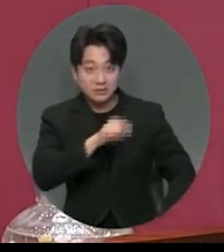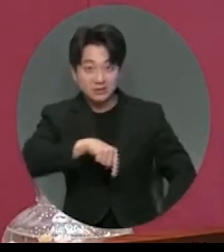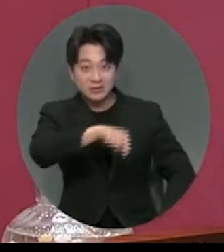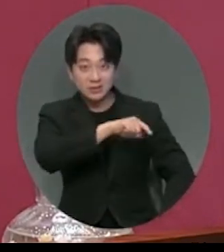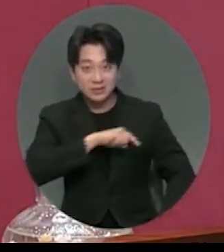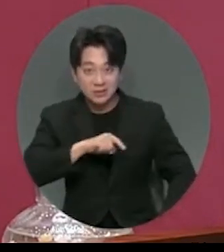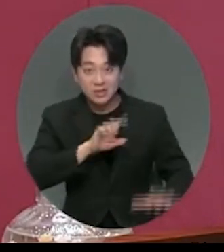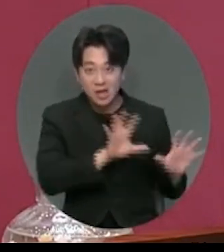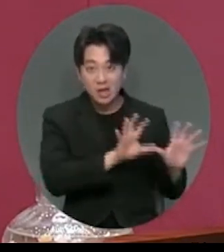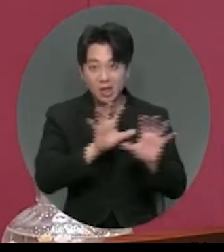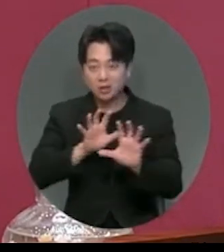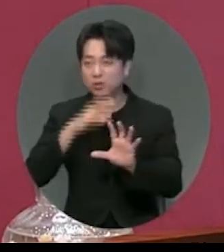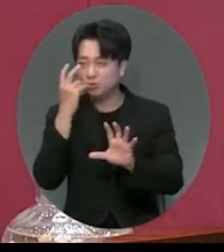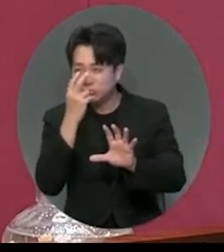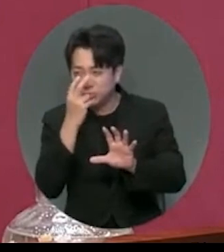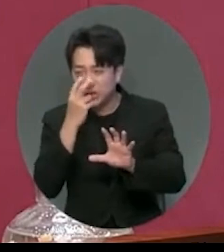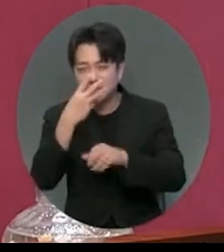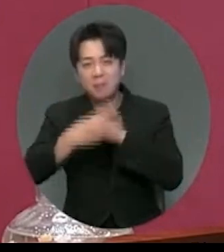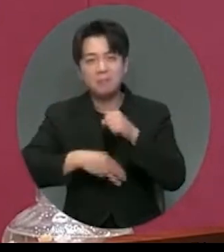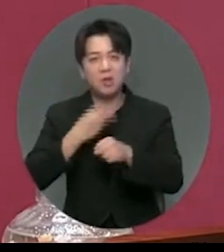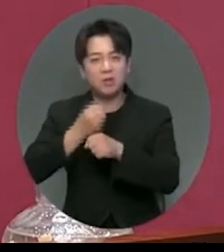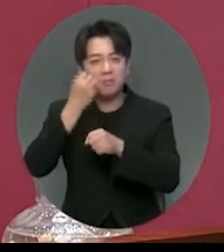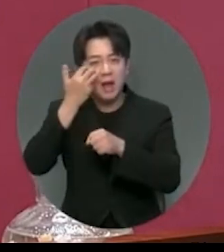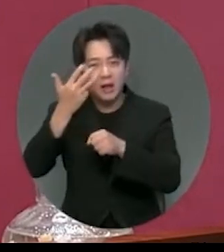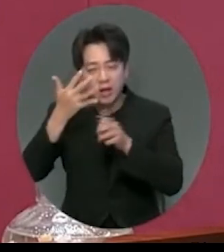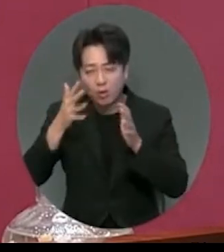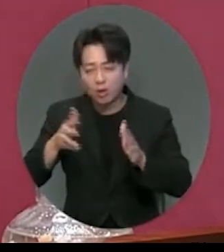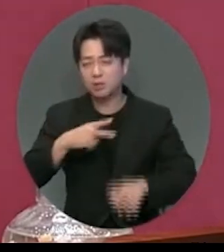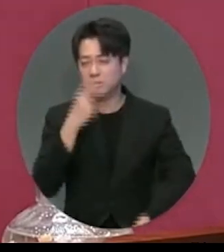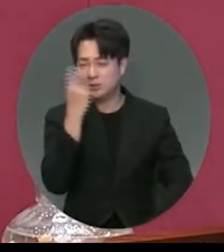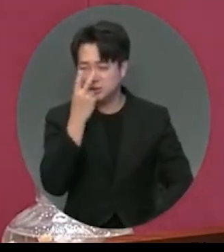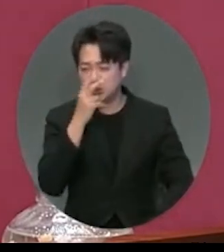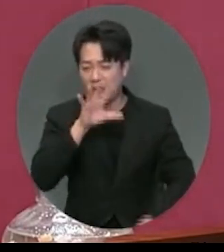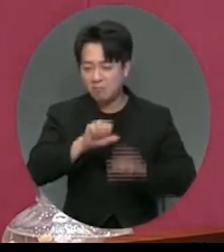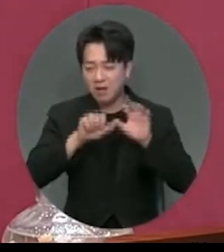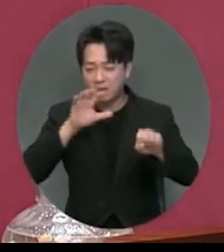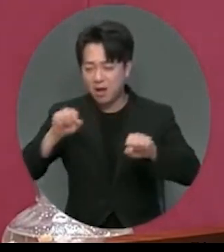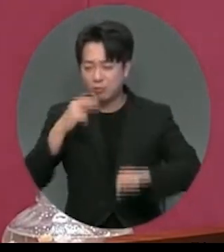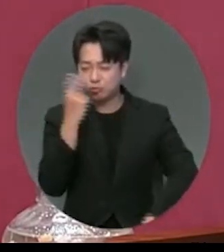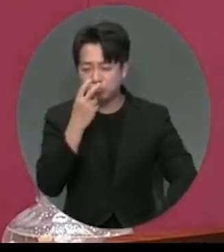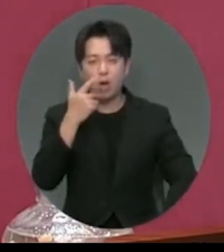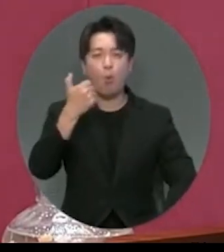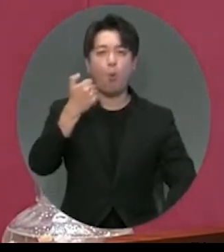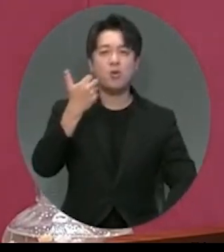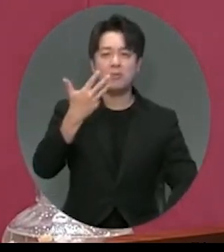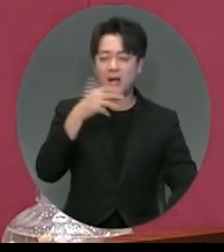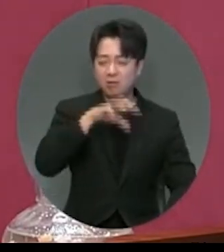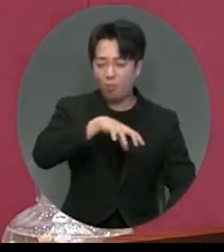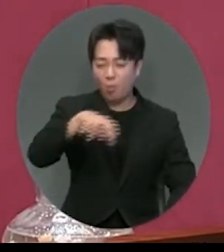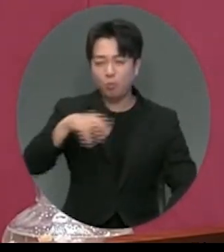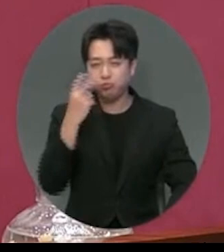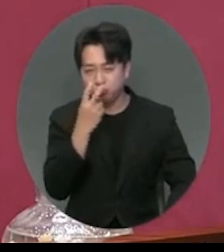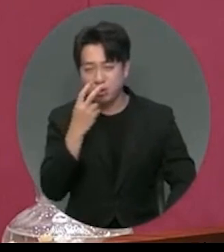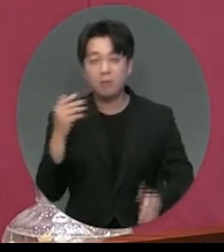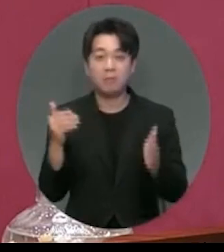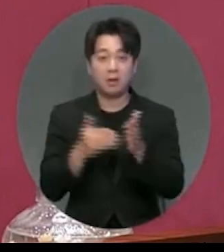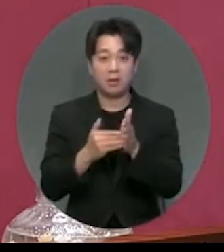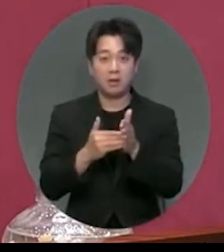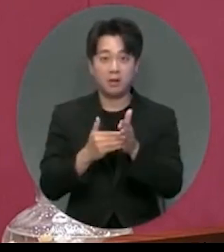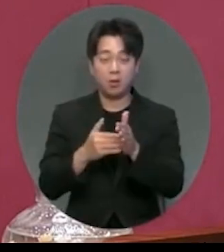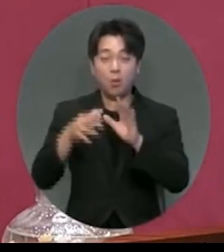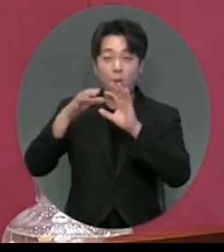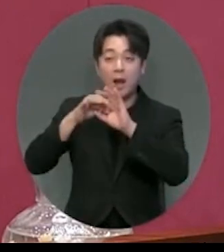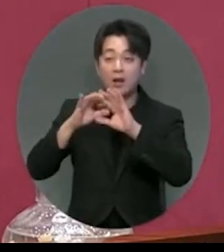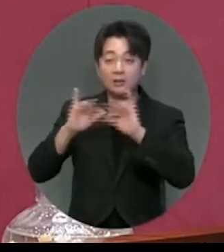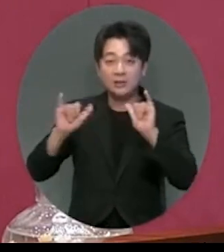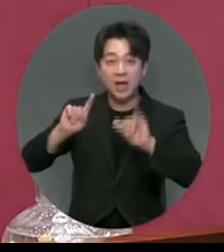수사지휘했습니다. 3년 8개월 동안 50여 곳에 대해서 6차례 압수수색을 진행했고, 관련자